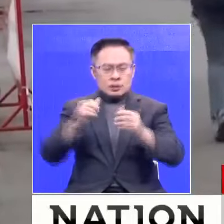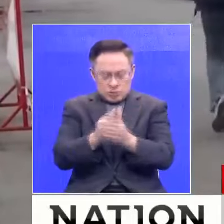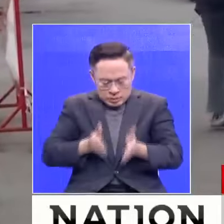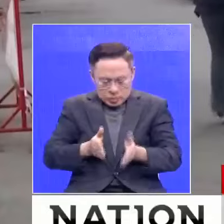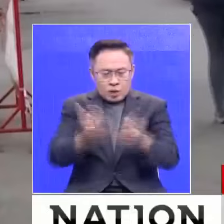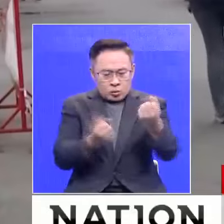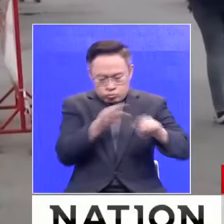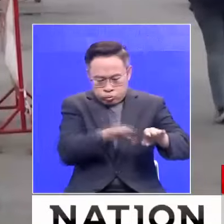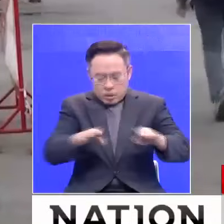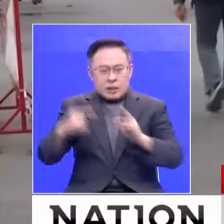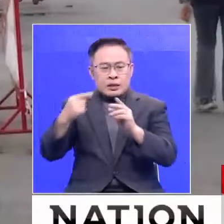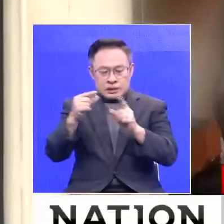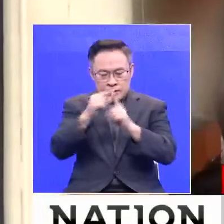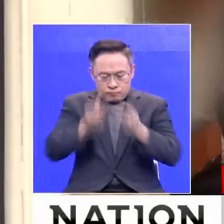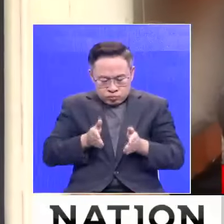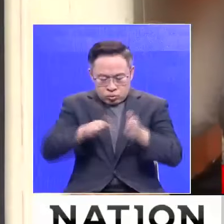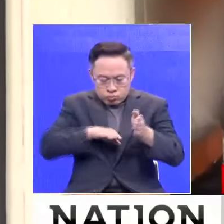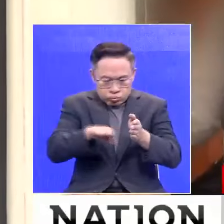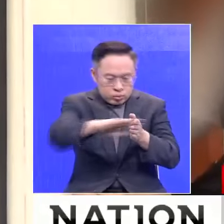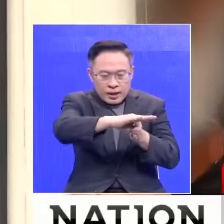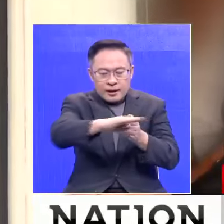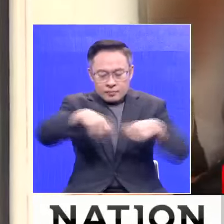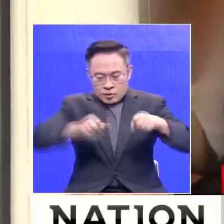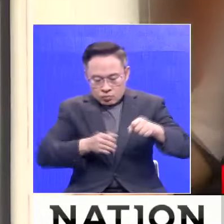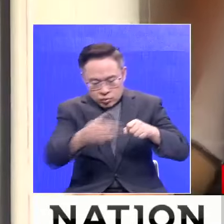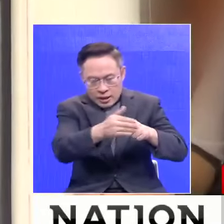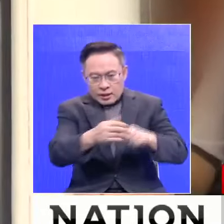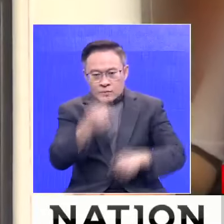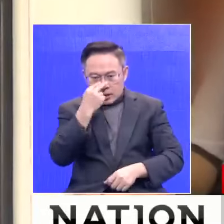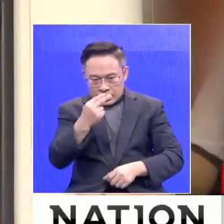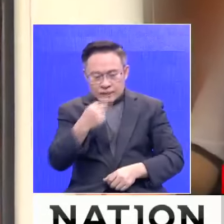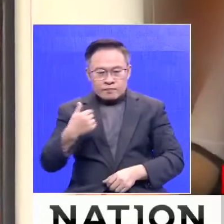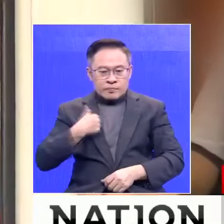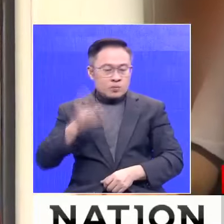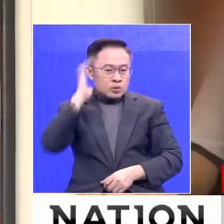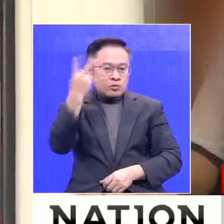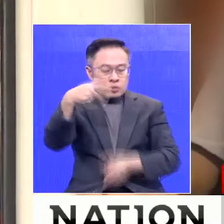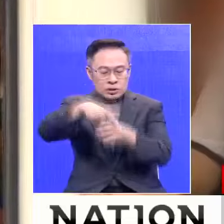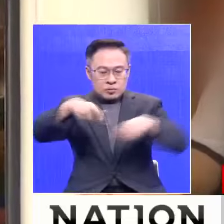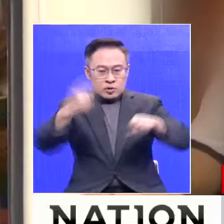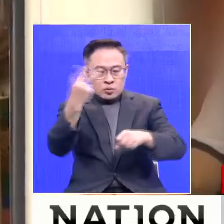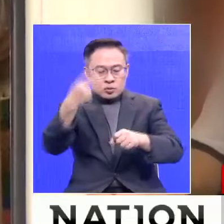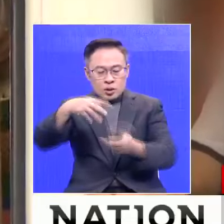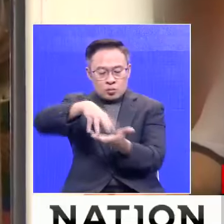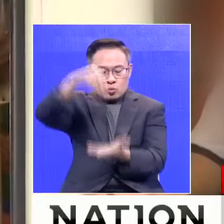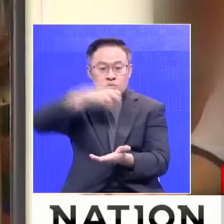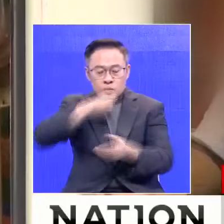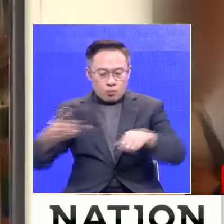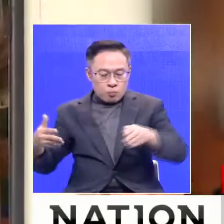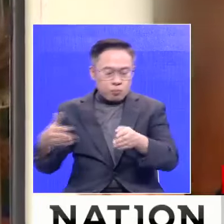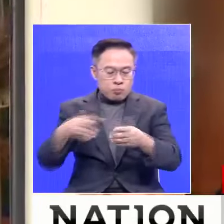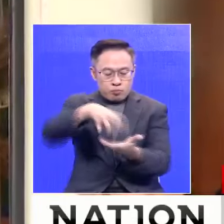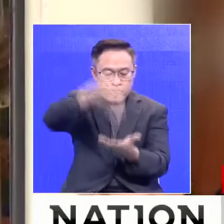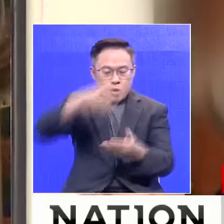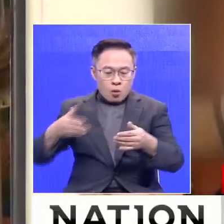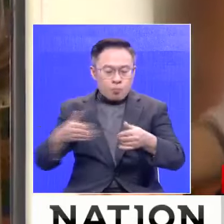าเขาไม่เห็นเหตุการณ์แต่เห็นว่ามีผู้ชาย2คนขี่รถชนกลวยดังปั้งรีบออกไปนะคะเป็นรถที่ไม่มีแผ่นป้ายทะเบียน